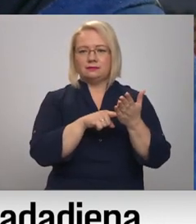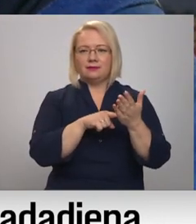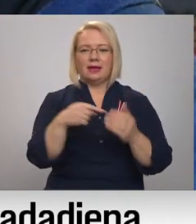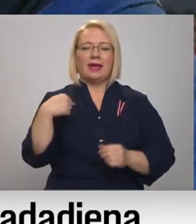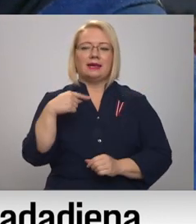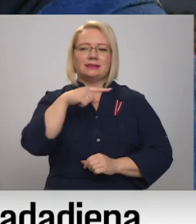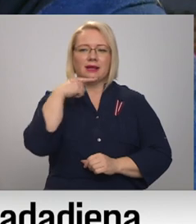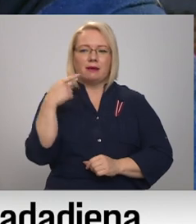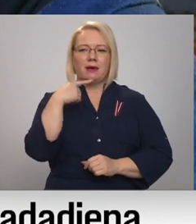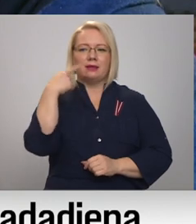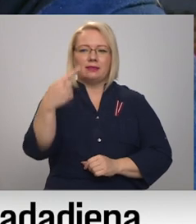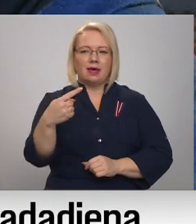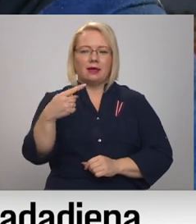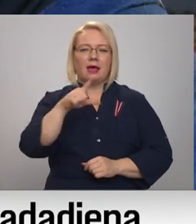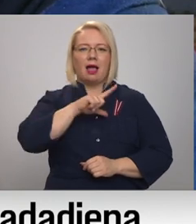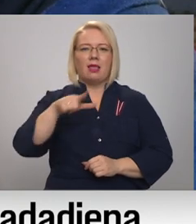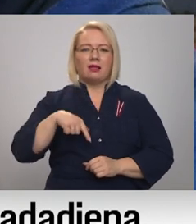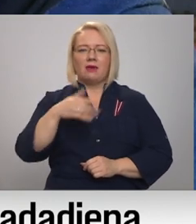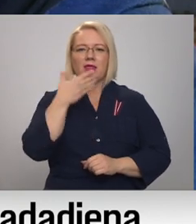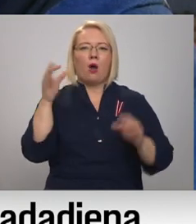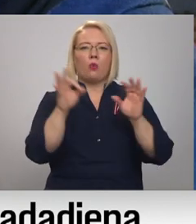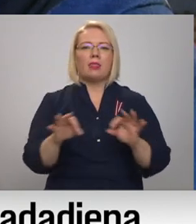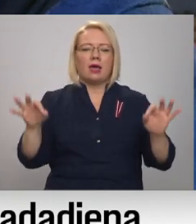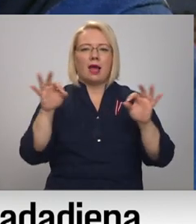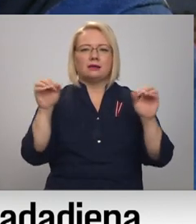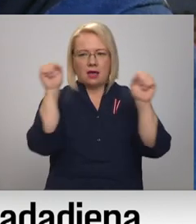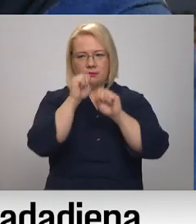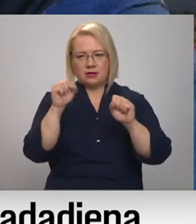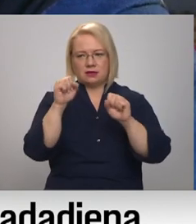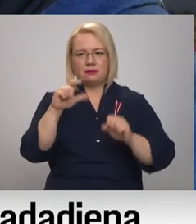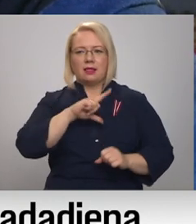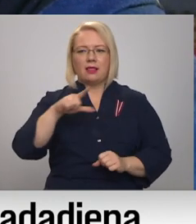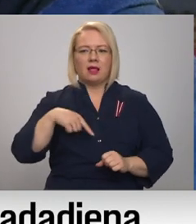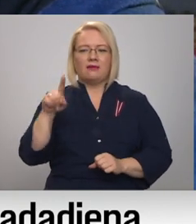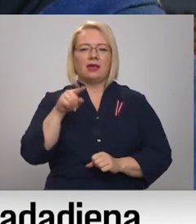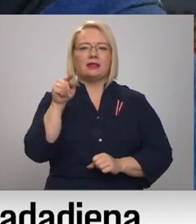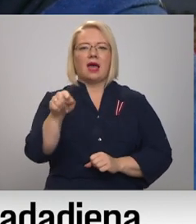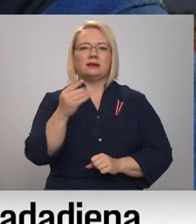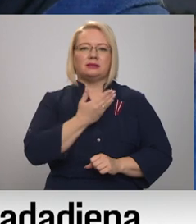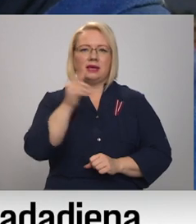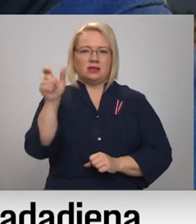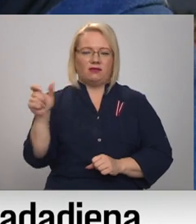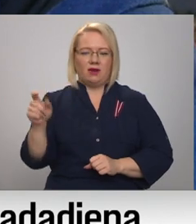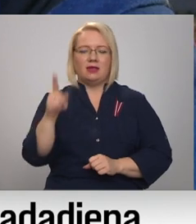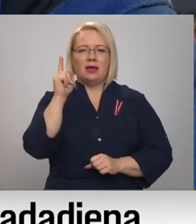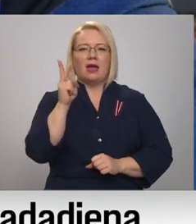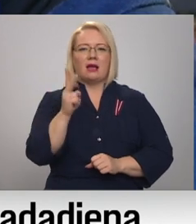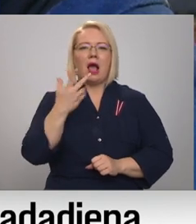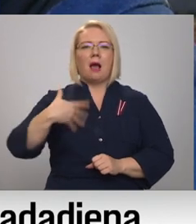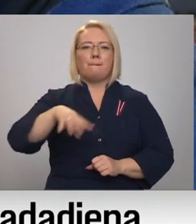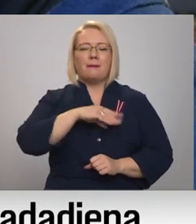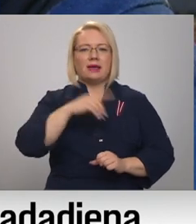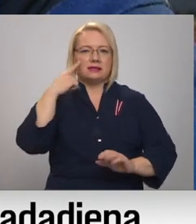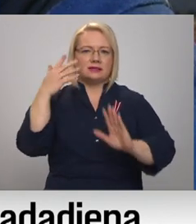Es gribētu teikt, ka Latvija nav nekas abstrakts, bet Latvija ir tās iedzīvotāji. Tikai tā, kā mēs sapratīsim